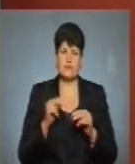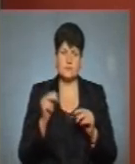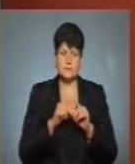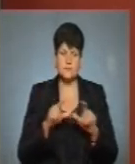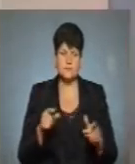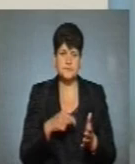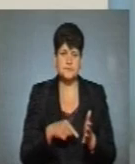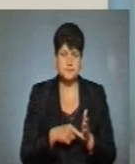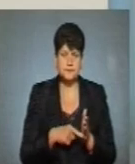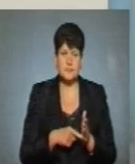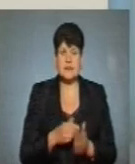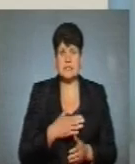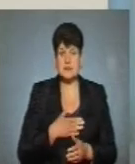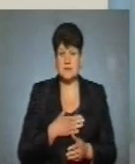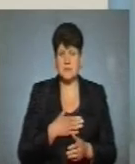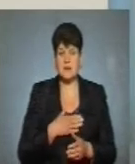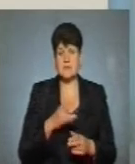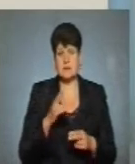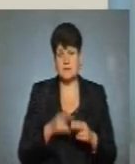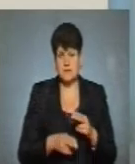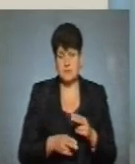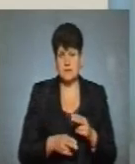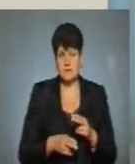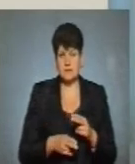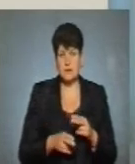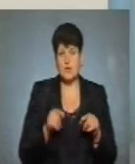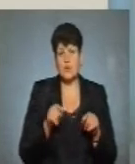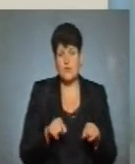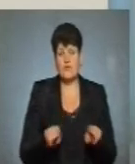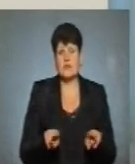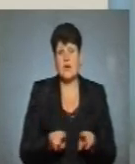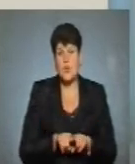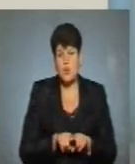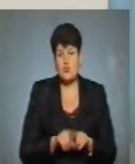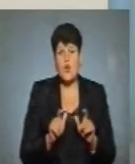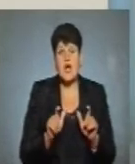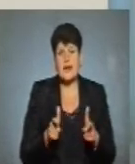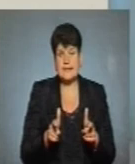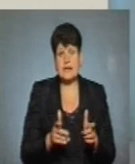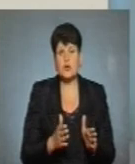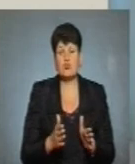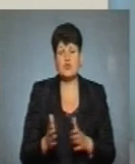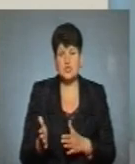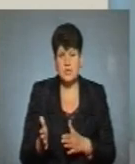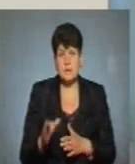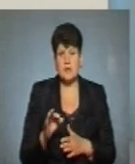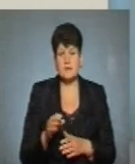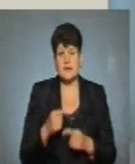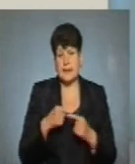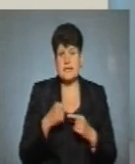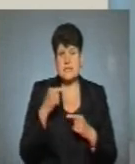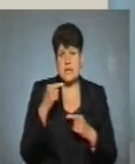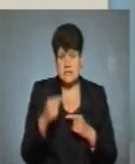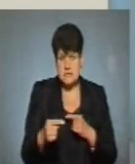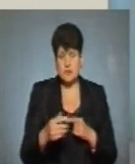міста? Завершуємо ми його в такому карантинному режимі, в режимі онлайн, дистанційно наші